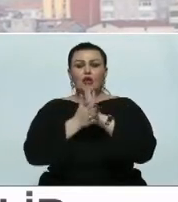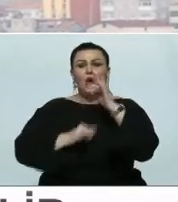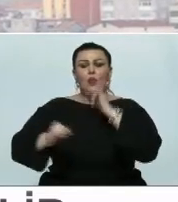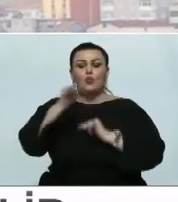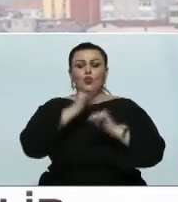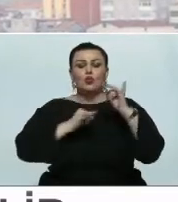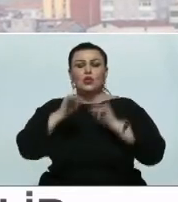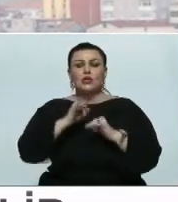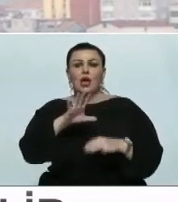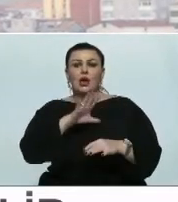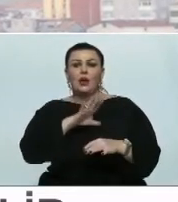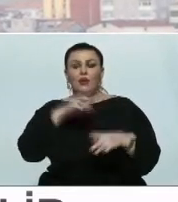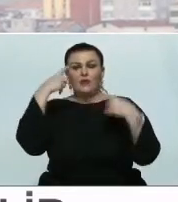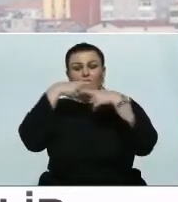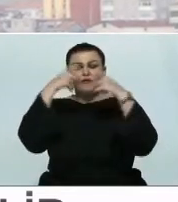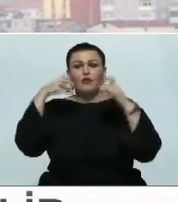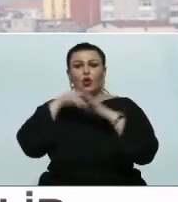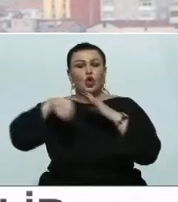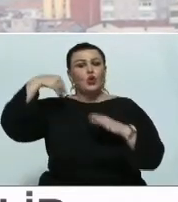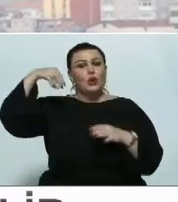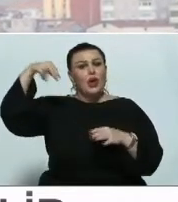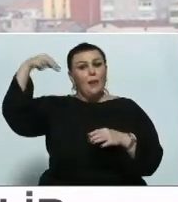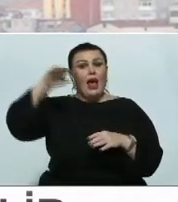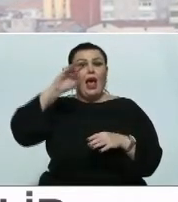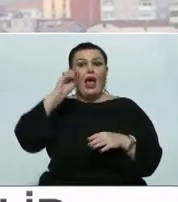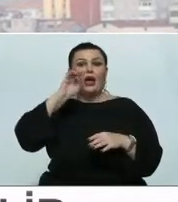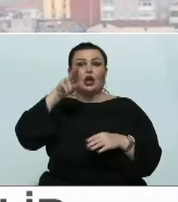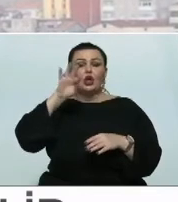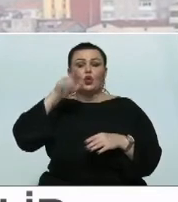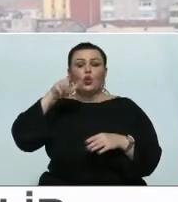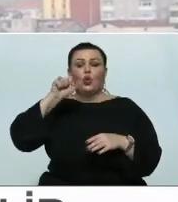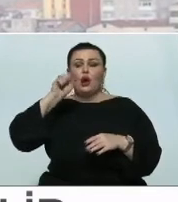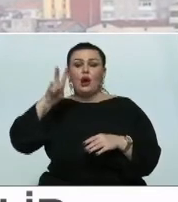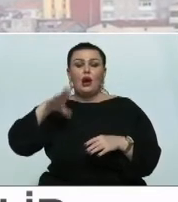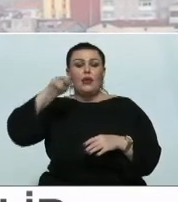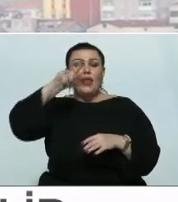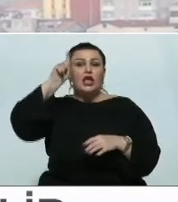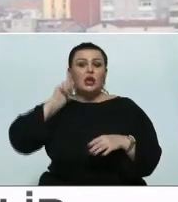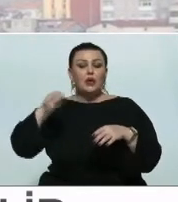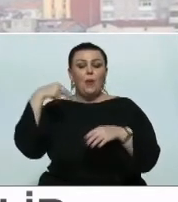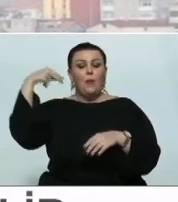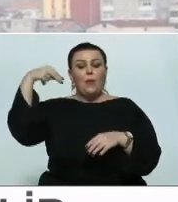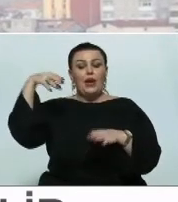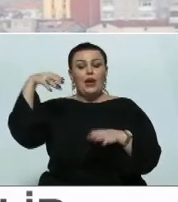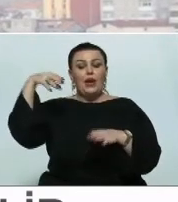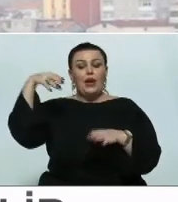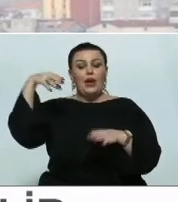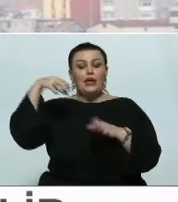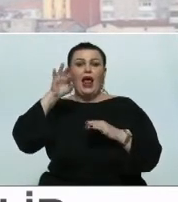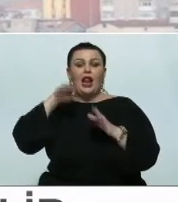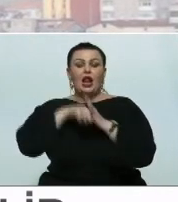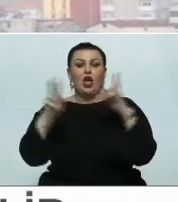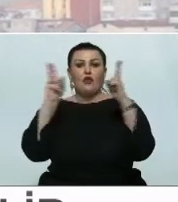müzakere edileceği onu da vurgulayayım ki Türkiye Prezidenti Recep Tayyip Erdoğan Azerbaycan Prezidenti İlham Əliyev ile